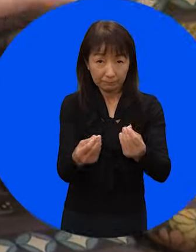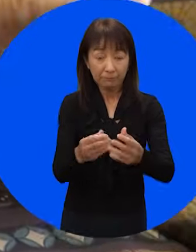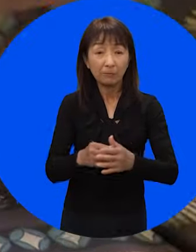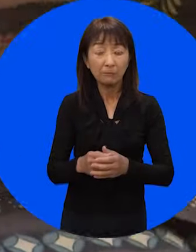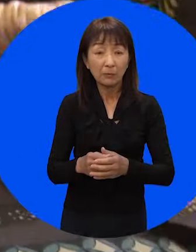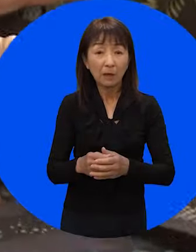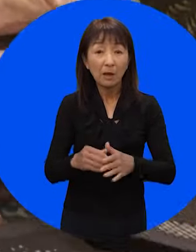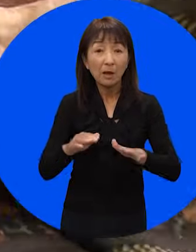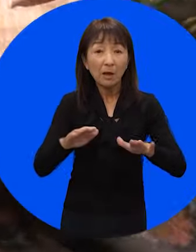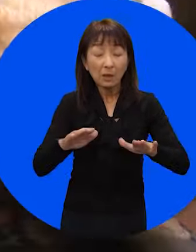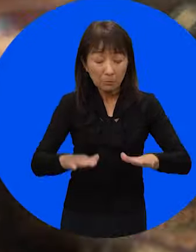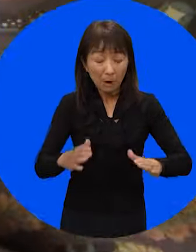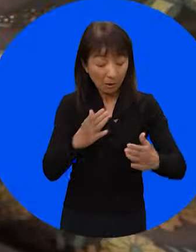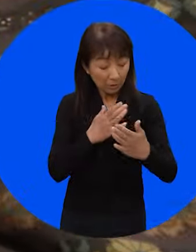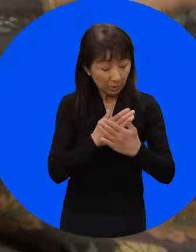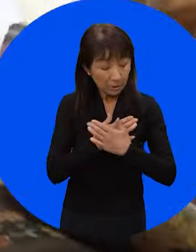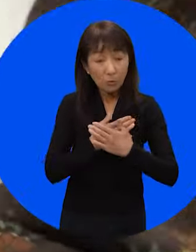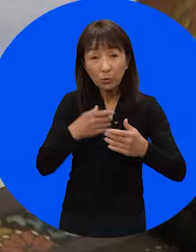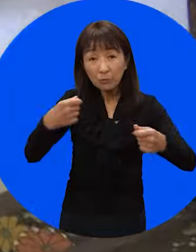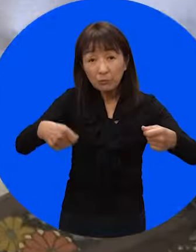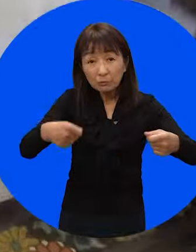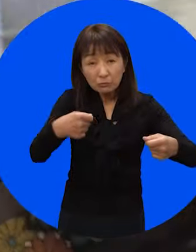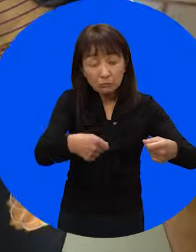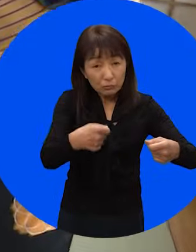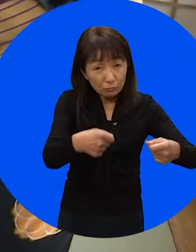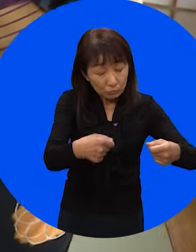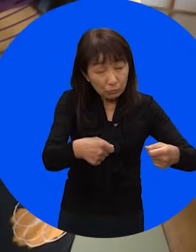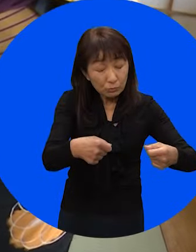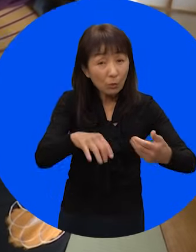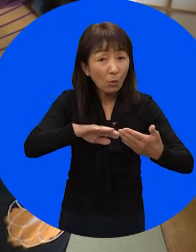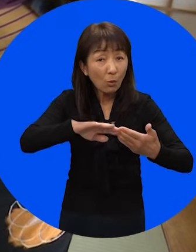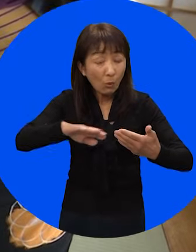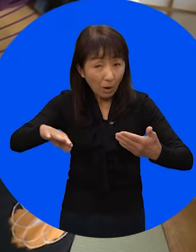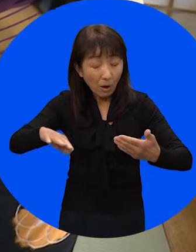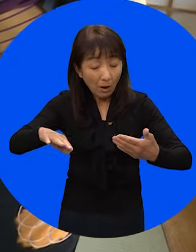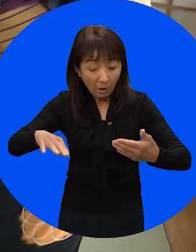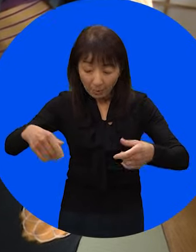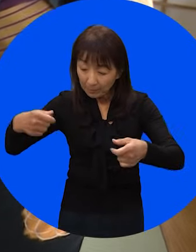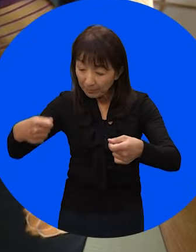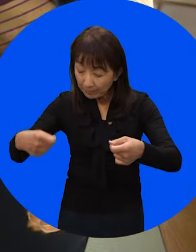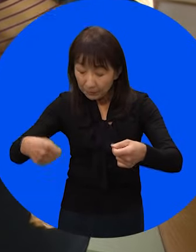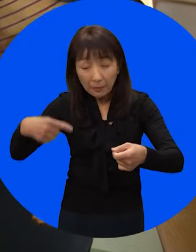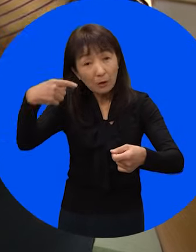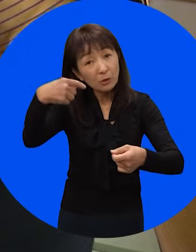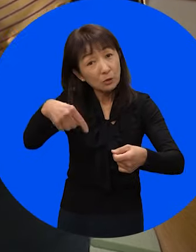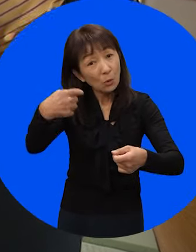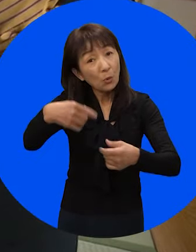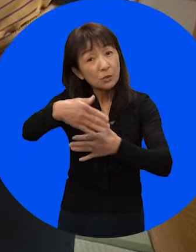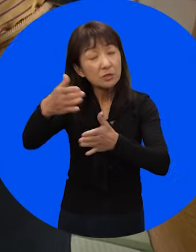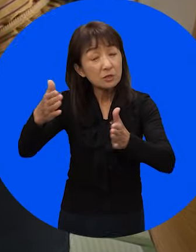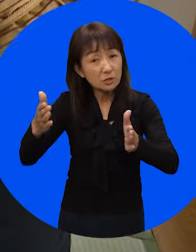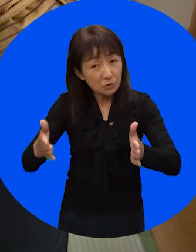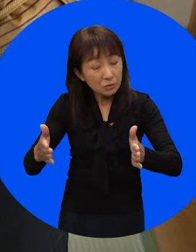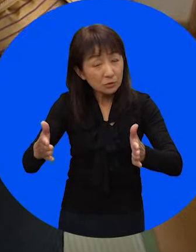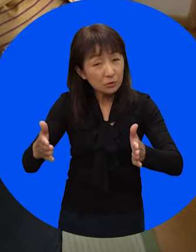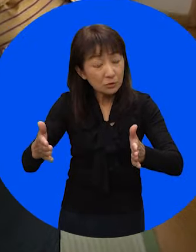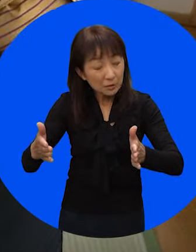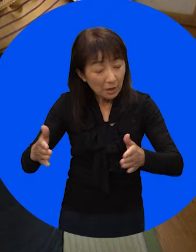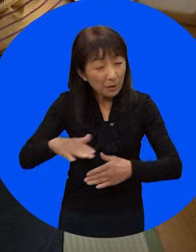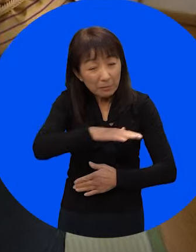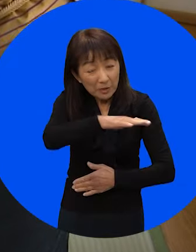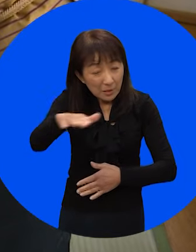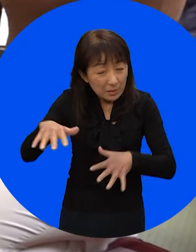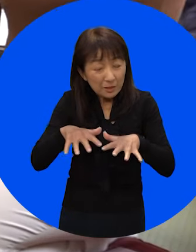仕立てのお仕事のほか、和裁の教室を開いてその技術と和服の魅力を伝える活動を行っています